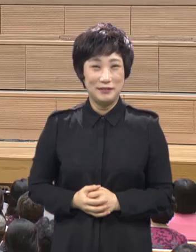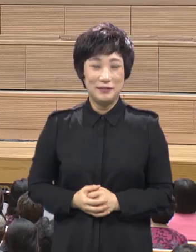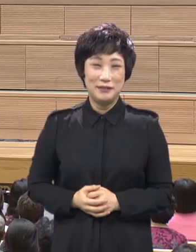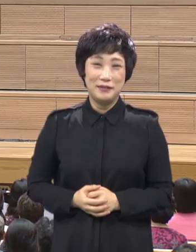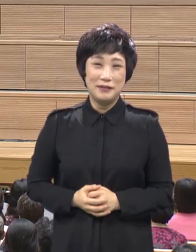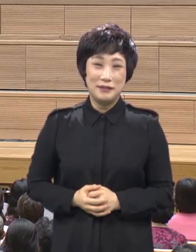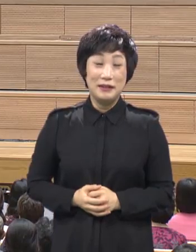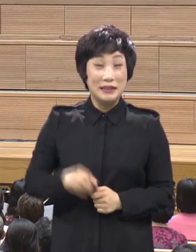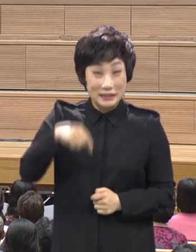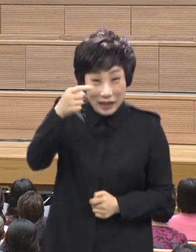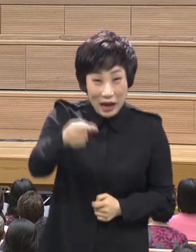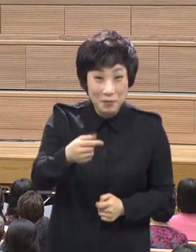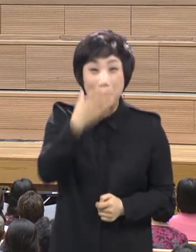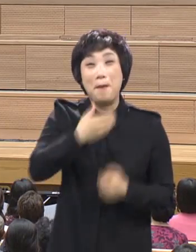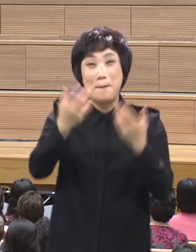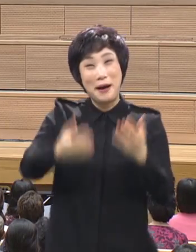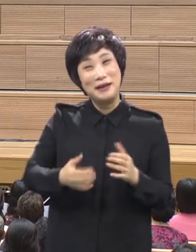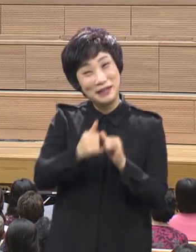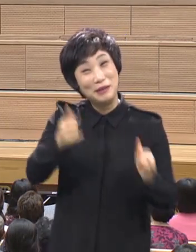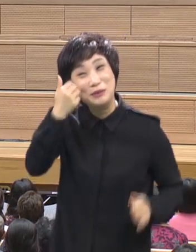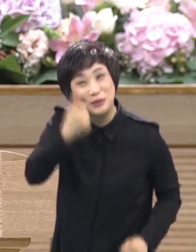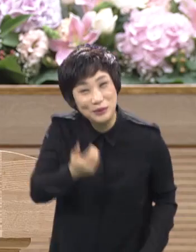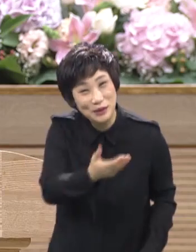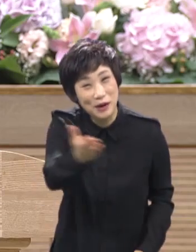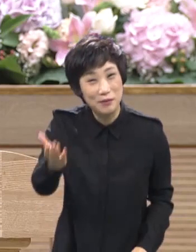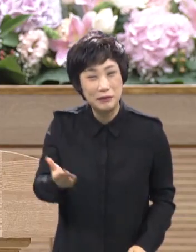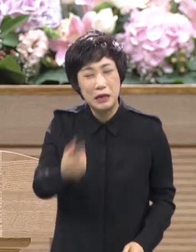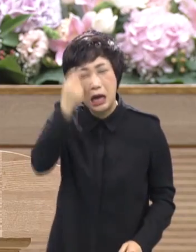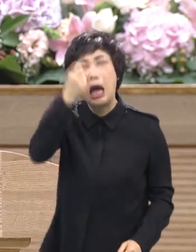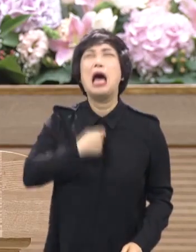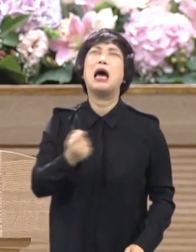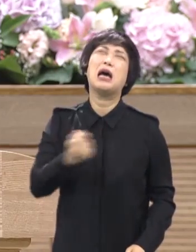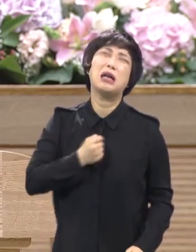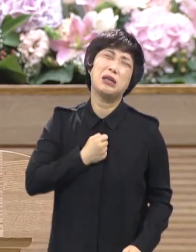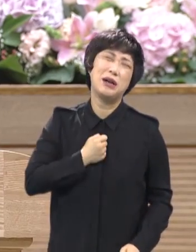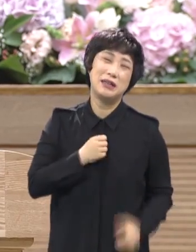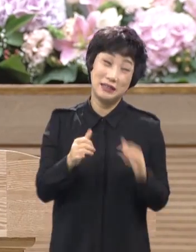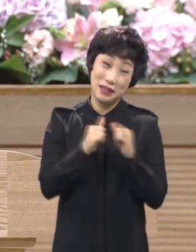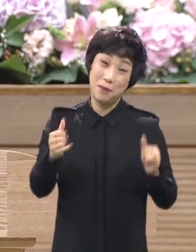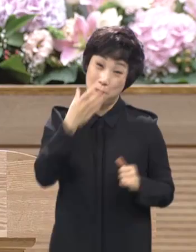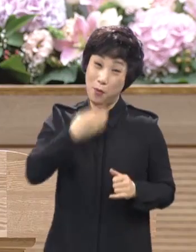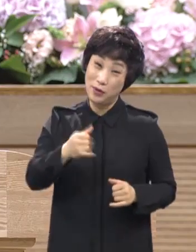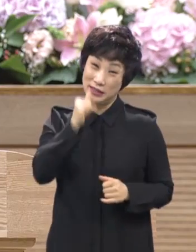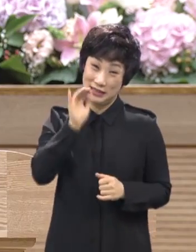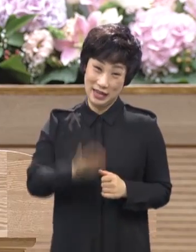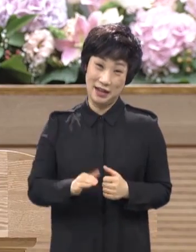그랬어요. 그 다음에 누가 복 있는 사람이냐? 애통하는 사람이 복 있다.